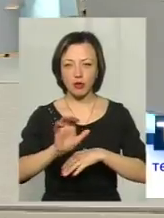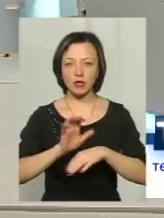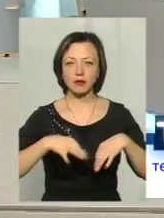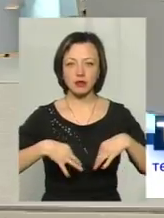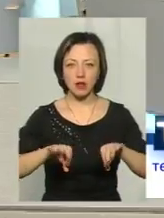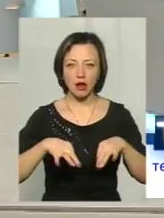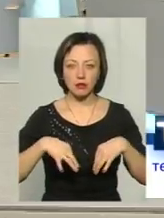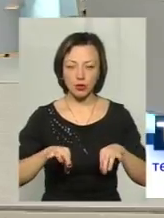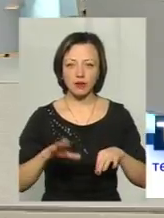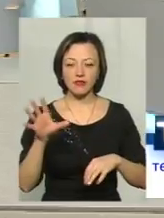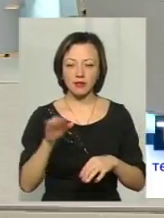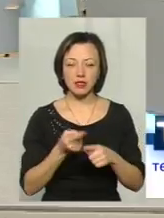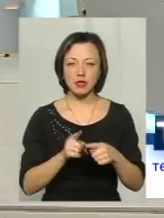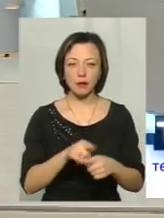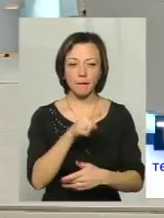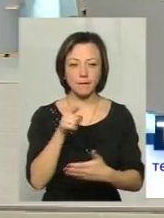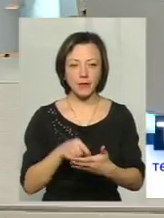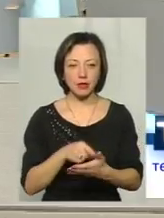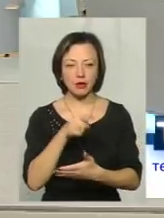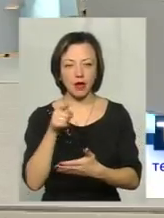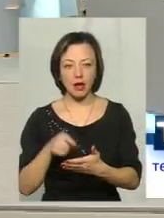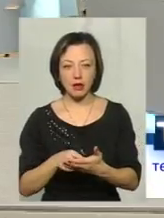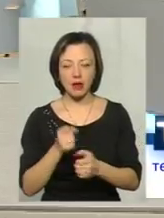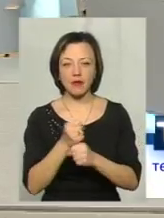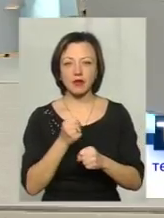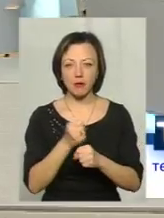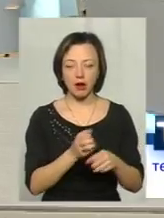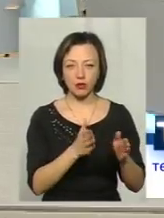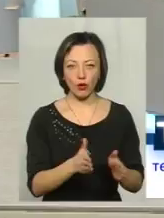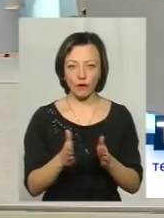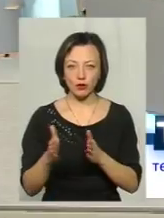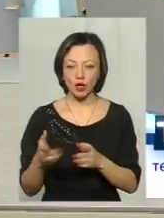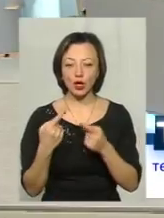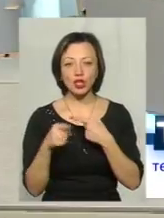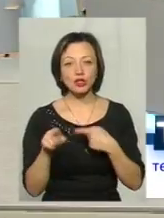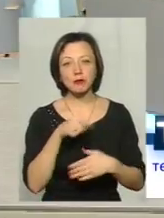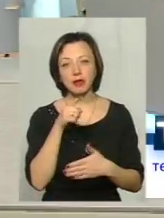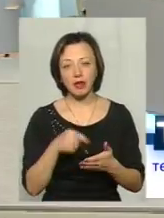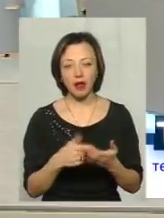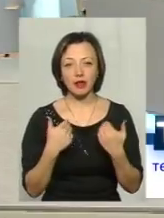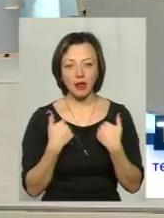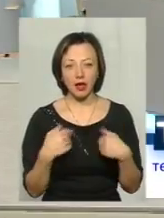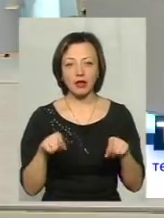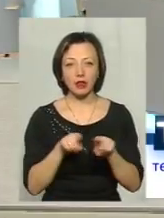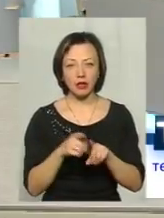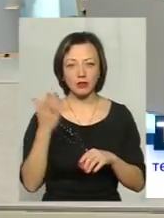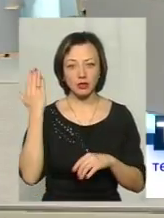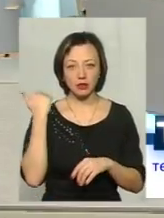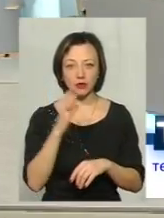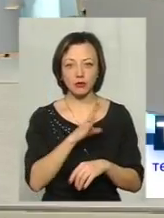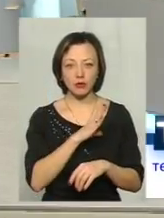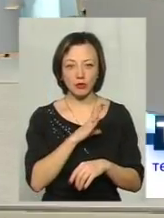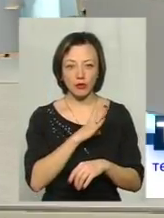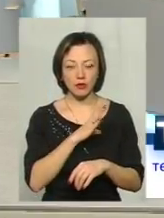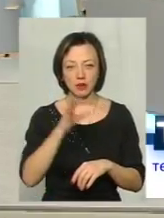для евакуації населення. Всі ці питання відпрацьовуються. Інше питання, я теж свій час